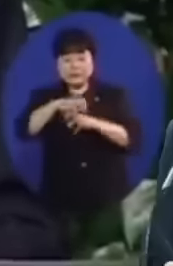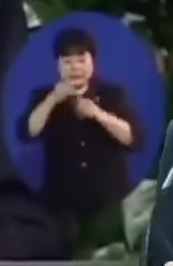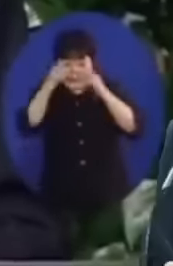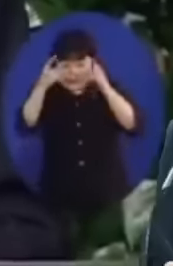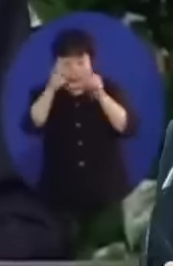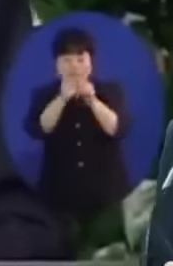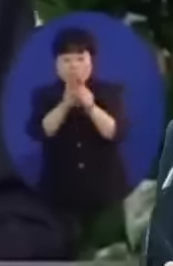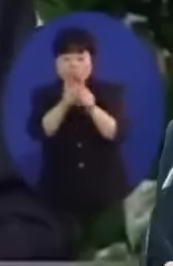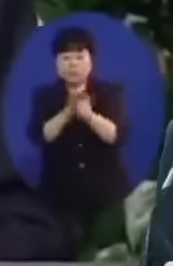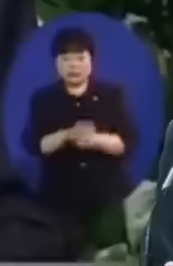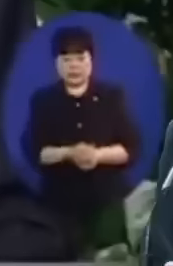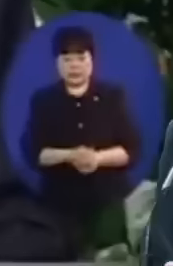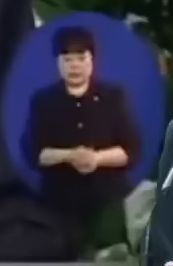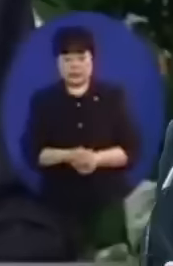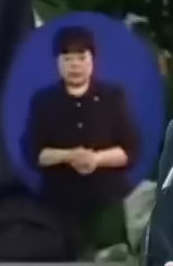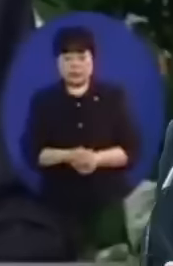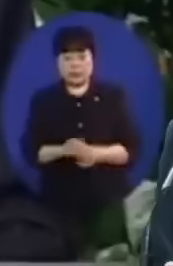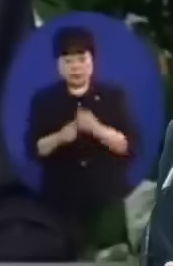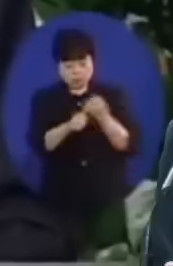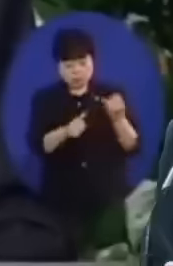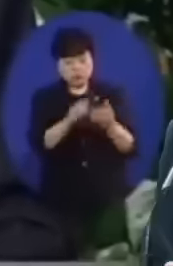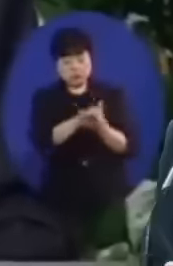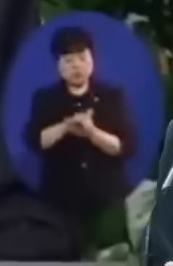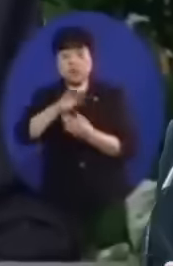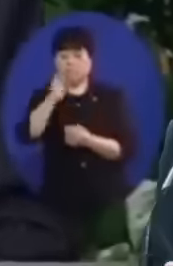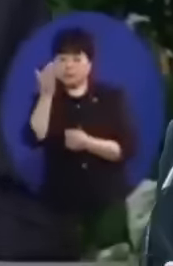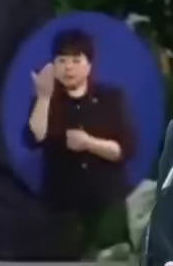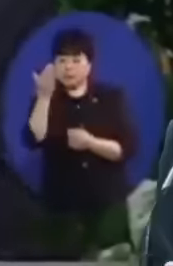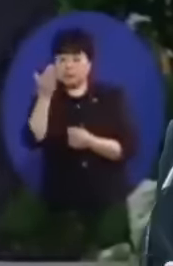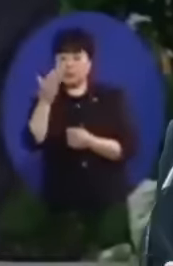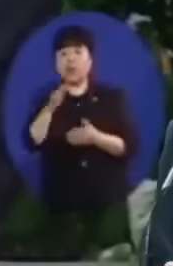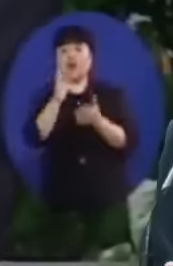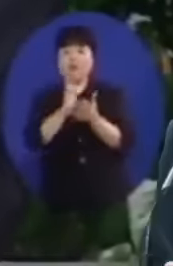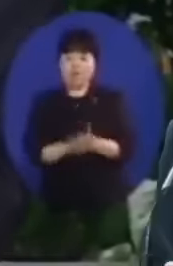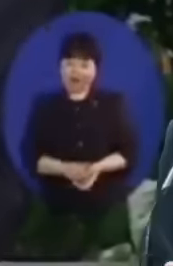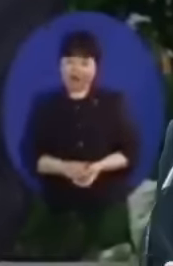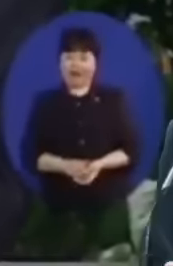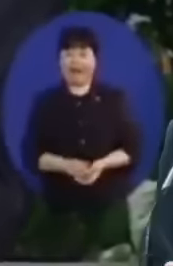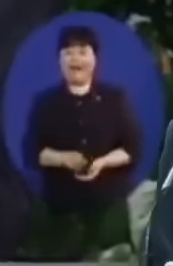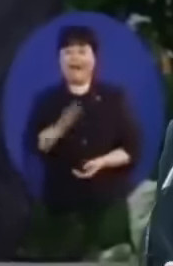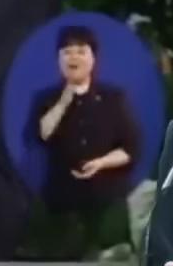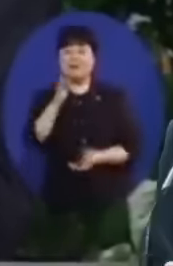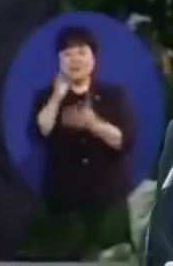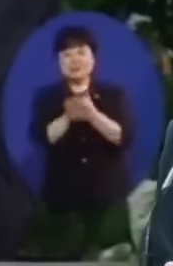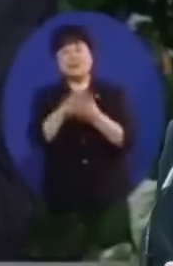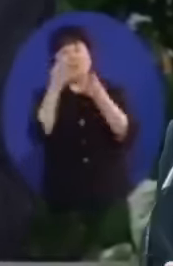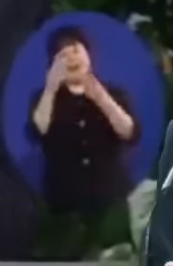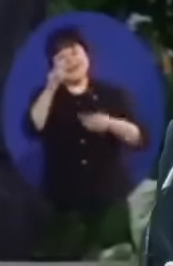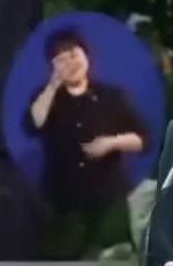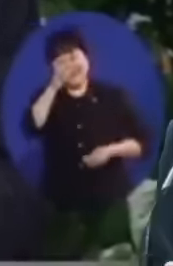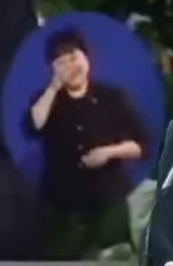깨닫게 해주시는 친구인 것입니다. 와, 참 친구 많네.